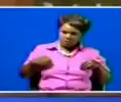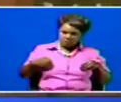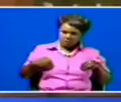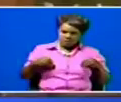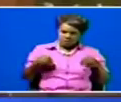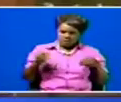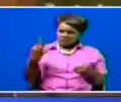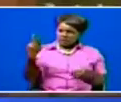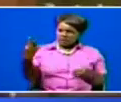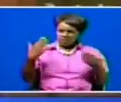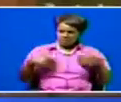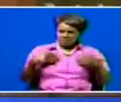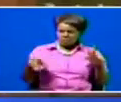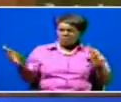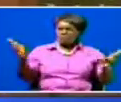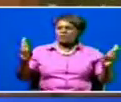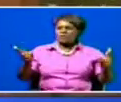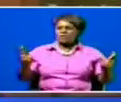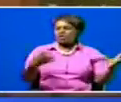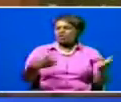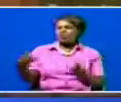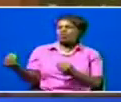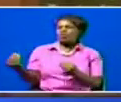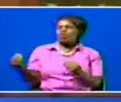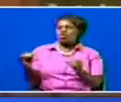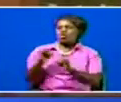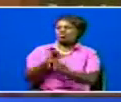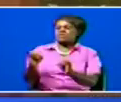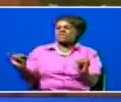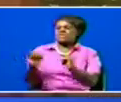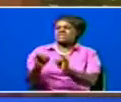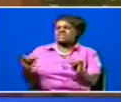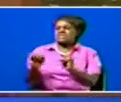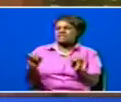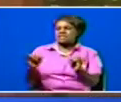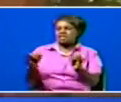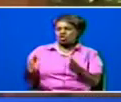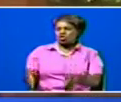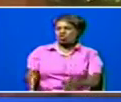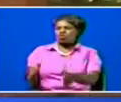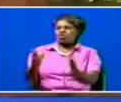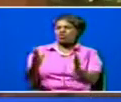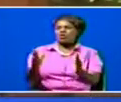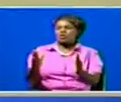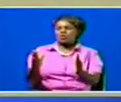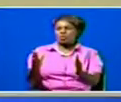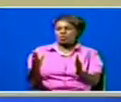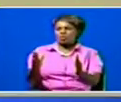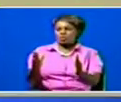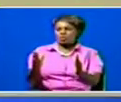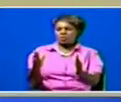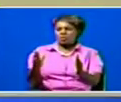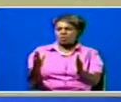these three people are ready, we are ready to go and pray for them, and this curse will be lifted.